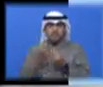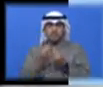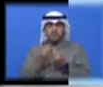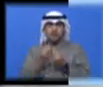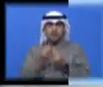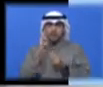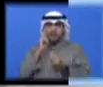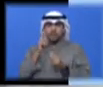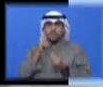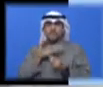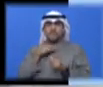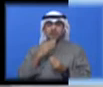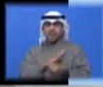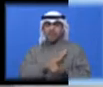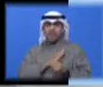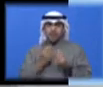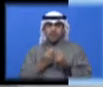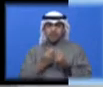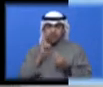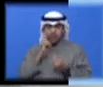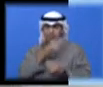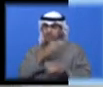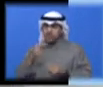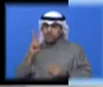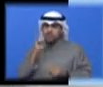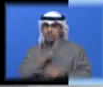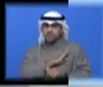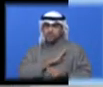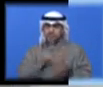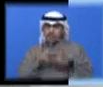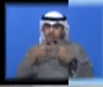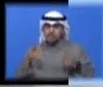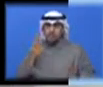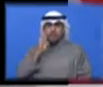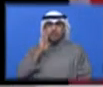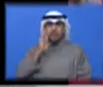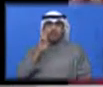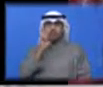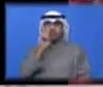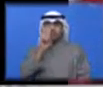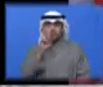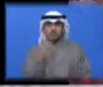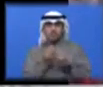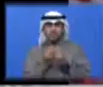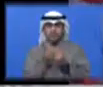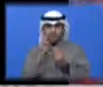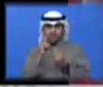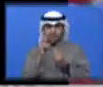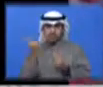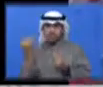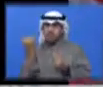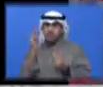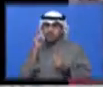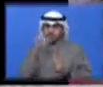الوطني حرصوا على تقديم فقرات عسكرية وشعبية وتقديم ما لديهم ليعبروا على